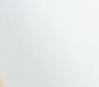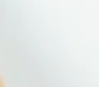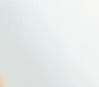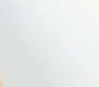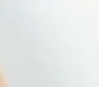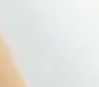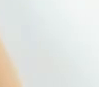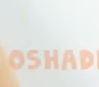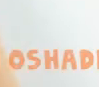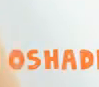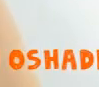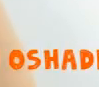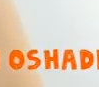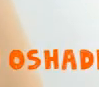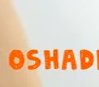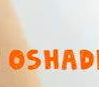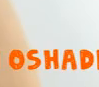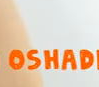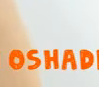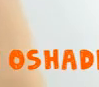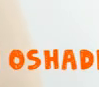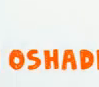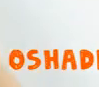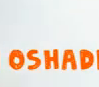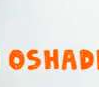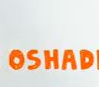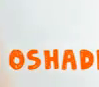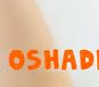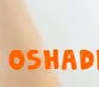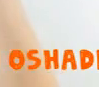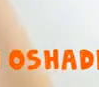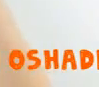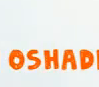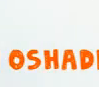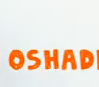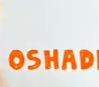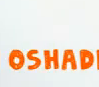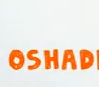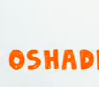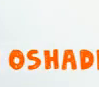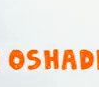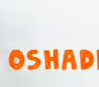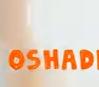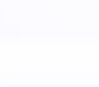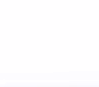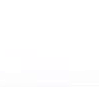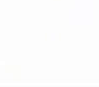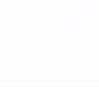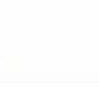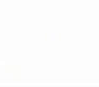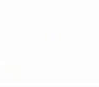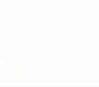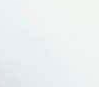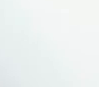bajarishi maqsadga muvofiq. Chunki ayni shu vaqtda organizm ish uchun ijobiy ishlaydi va samaradorlik koeffitsenti oshadi. Kechki dam